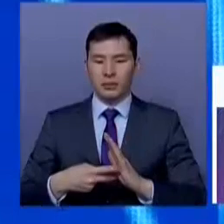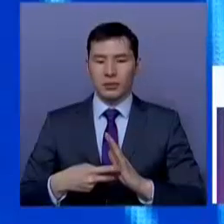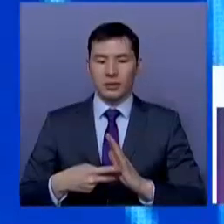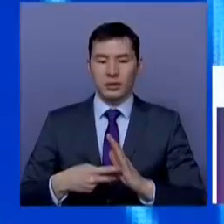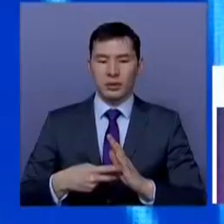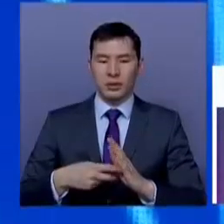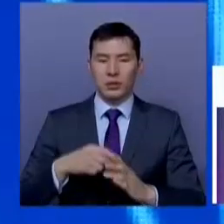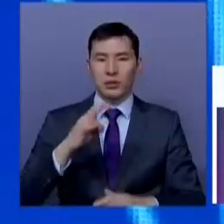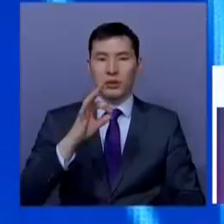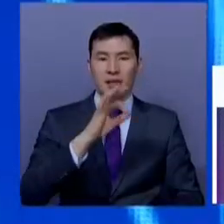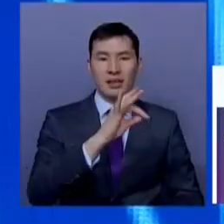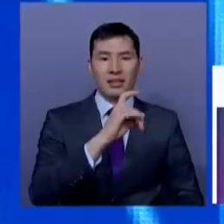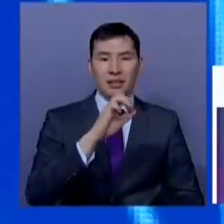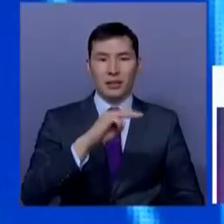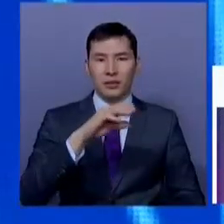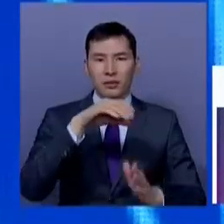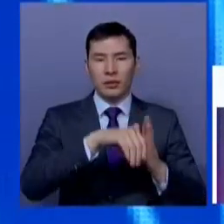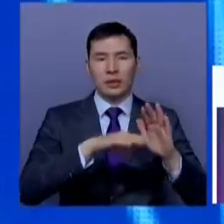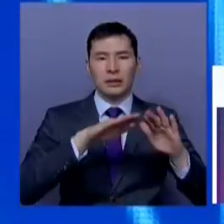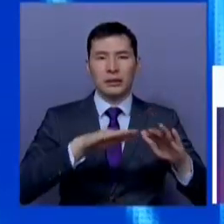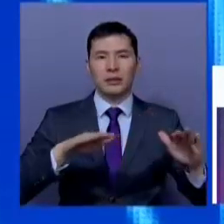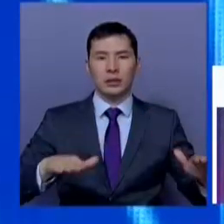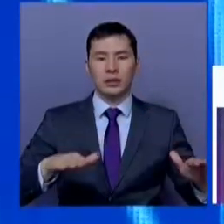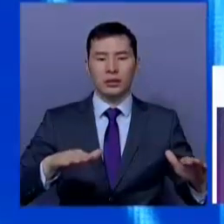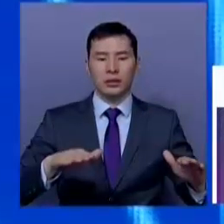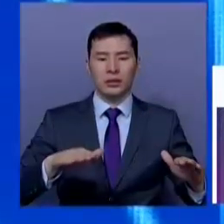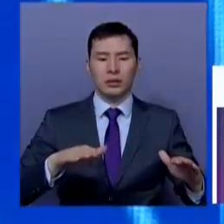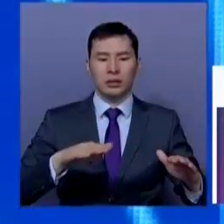Бірақ Рахаттағы балалардың саны соғылатын мектепке жетпейді.